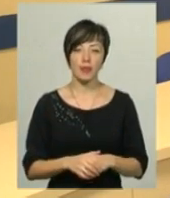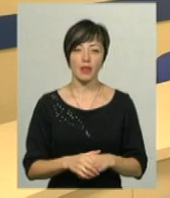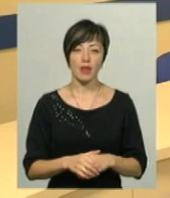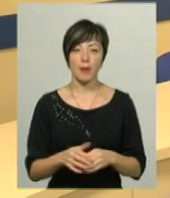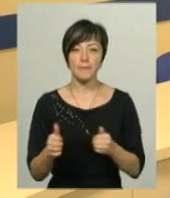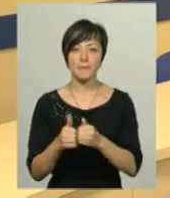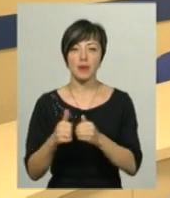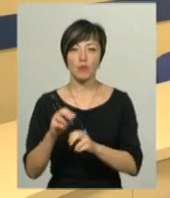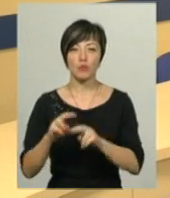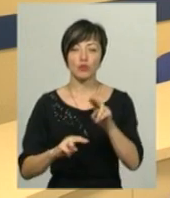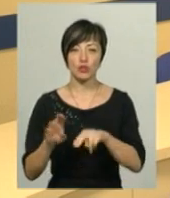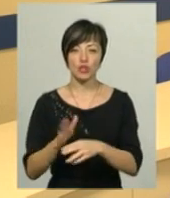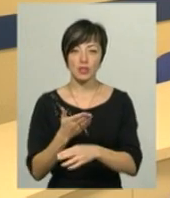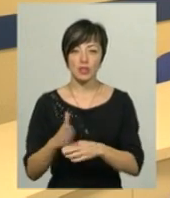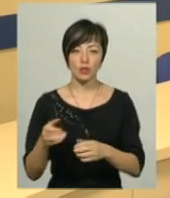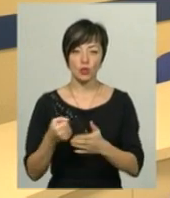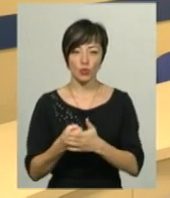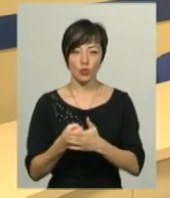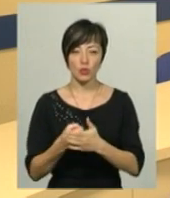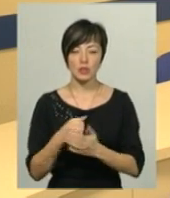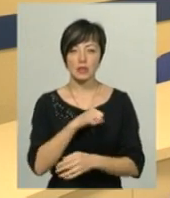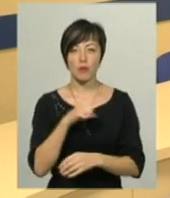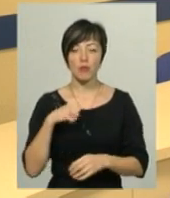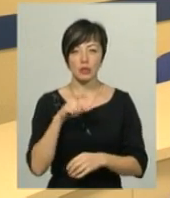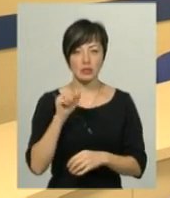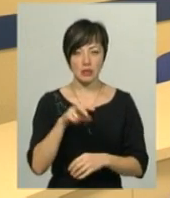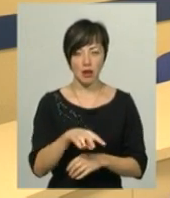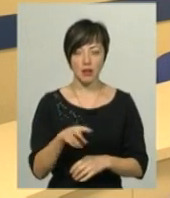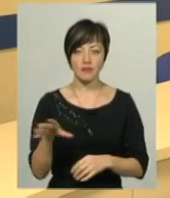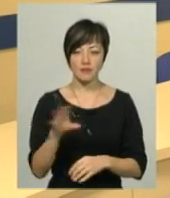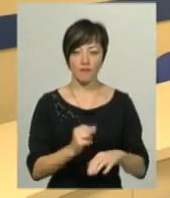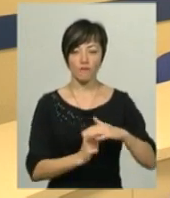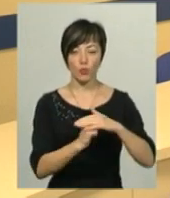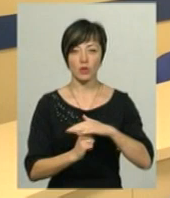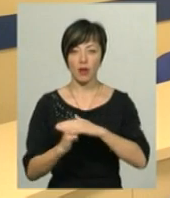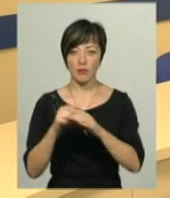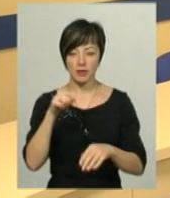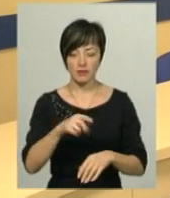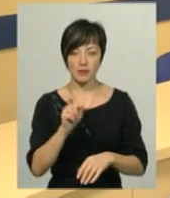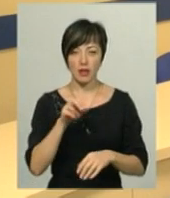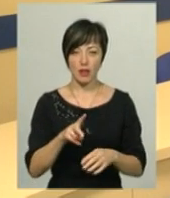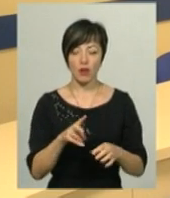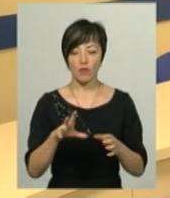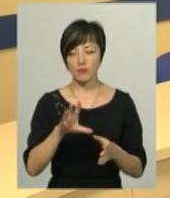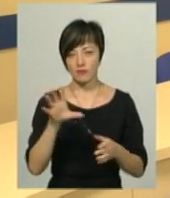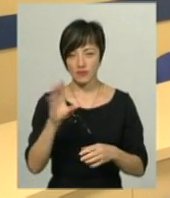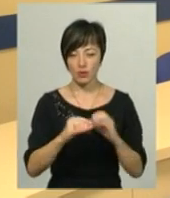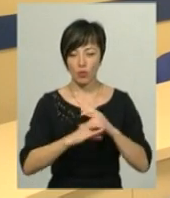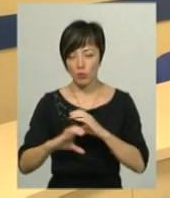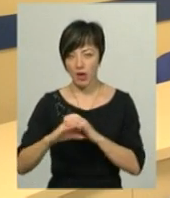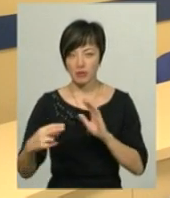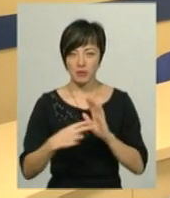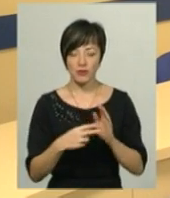прибудованої частини до самого залу, ну і всі фундаменти в залі, комунікації